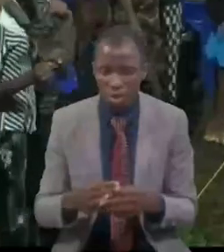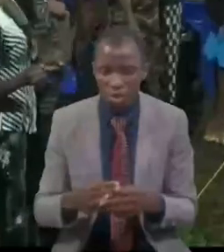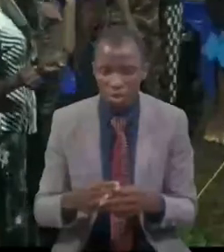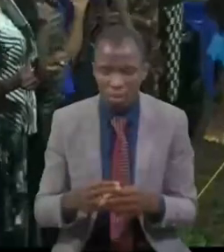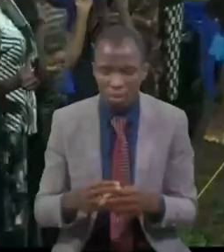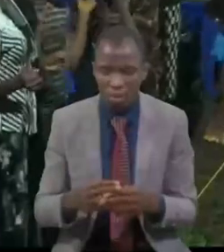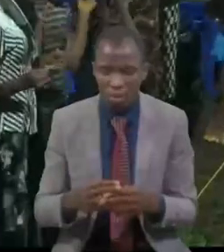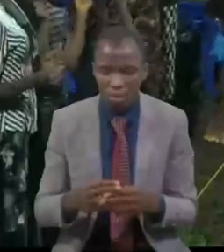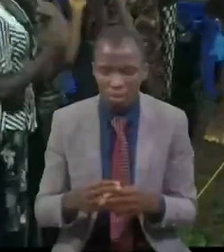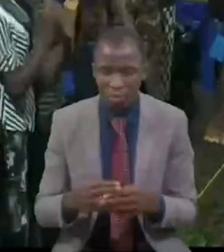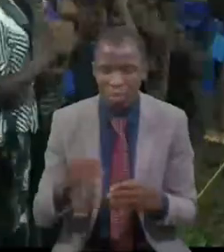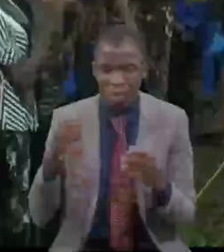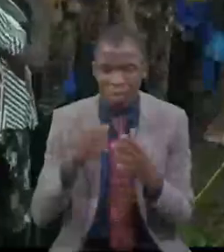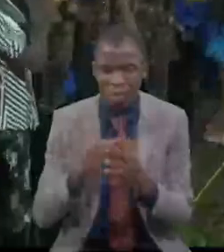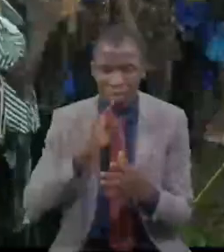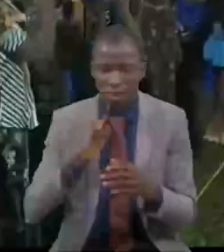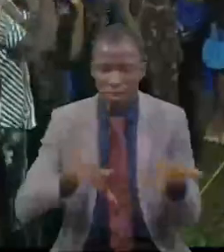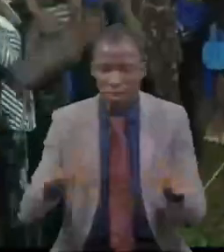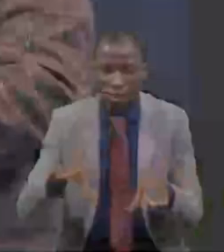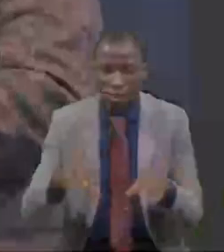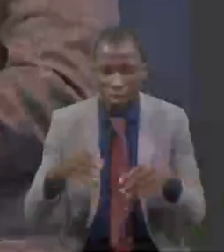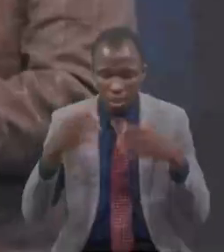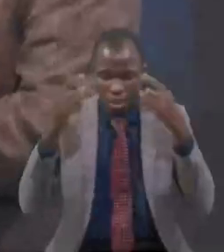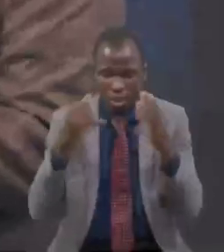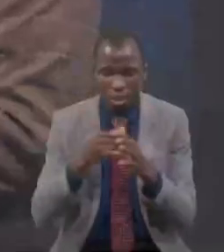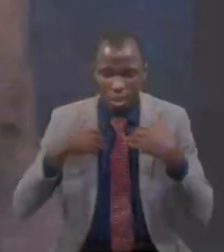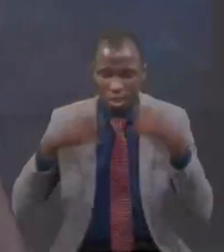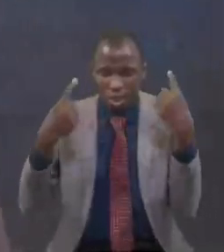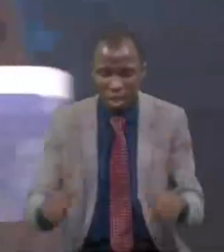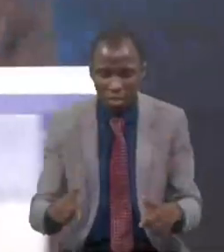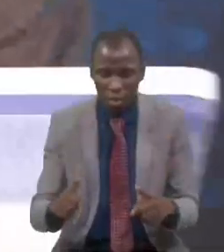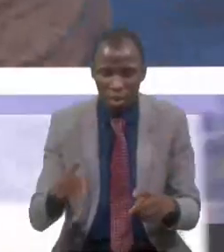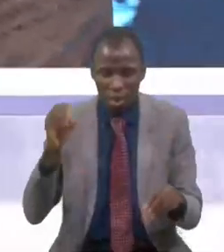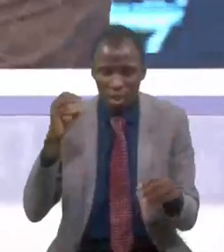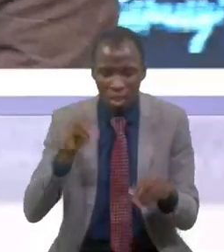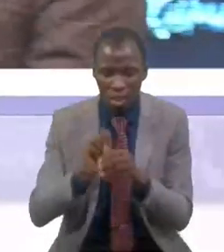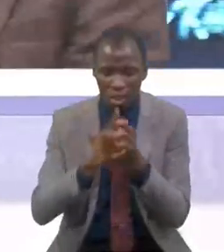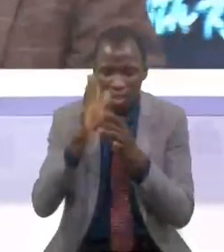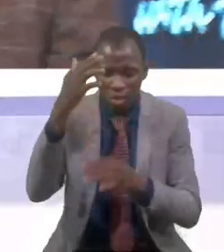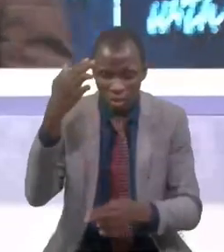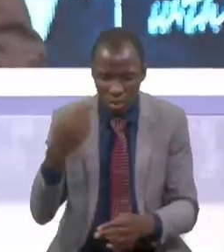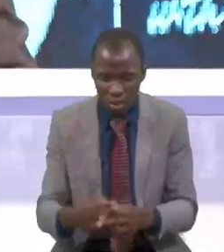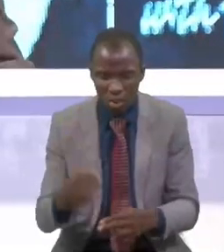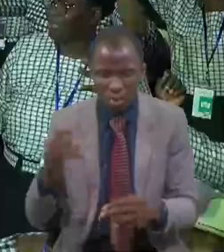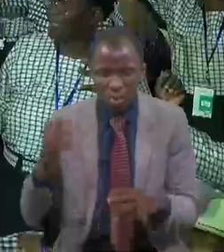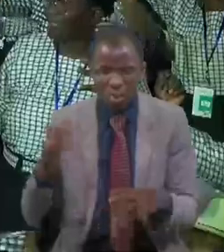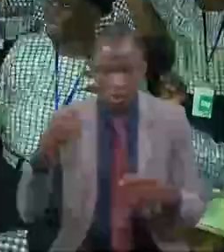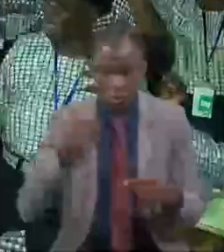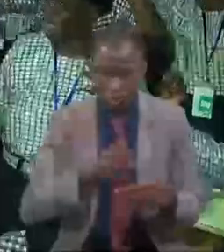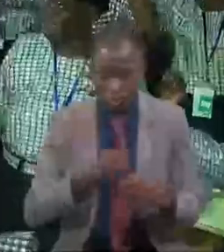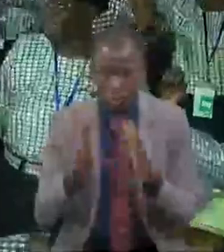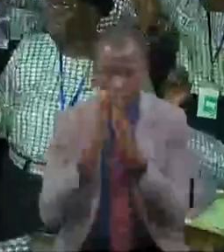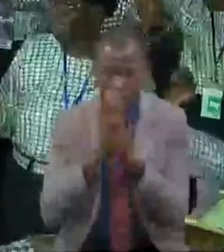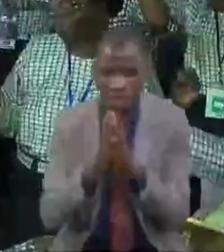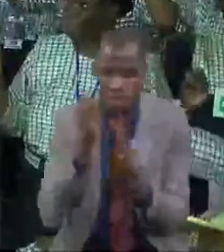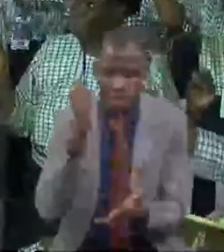jésuschist c'est faire au nom de Jésus nous